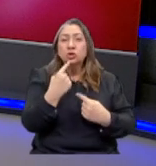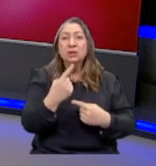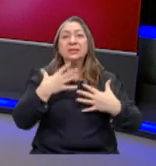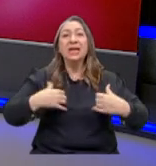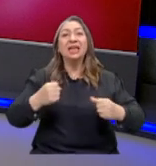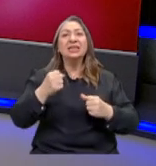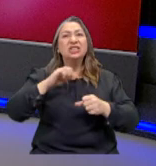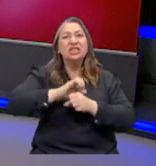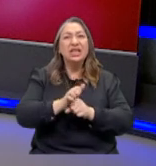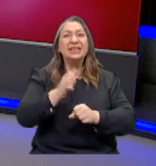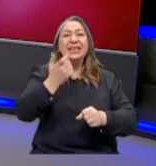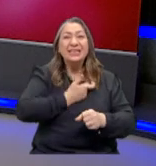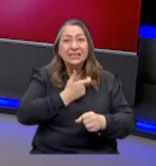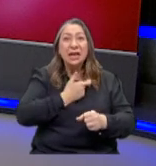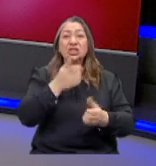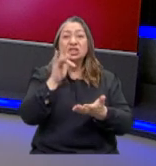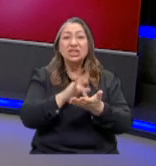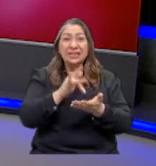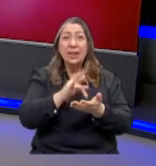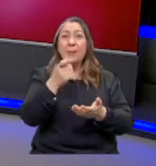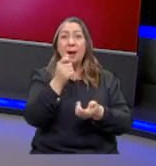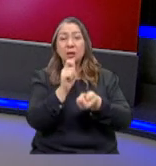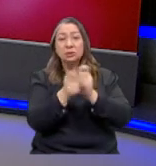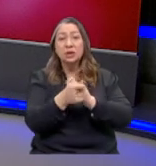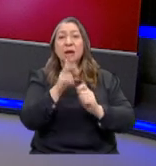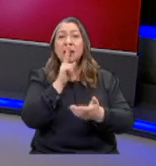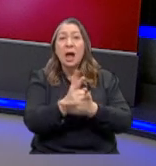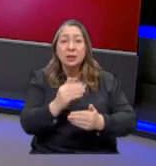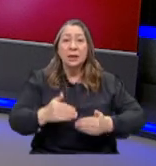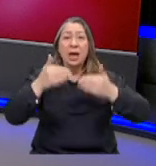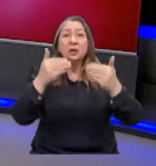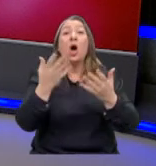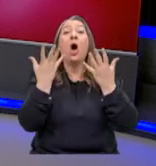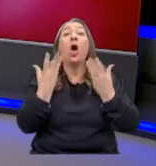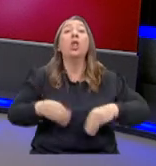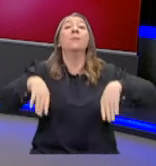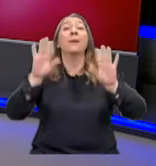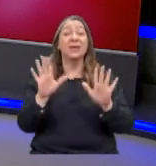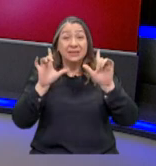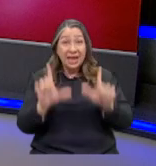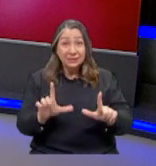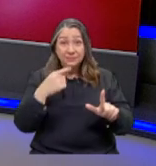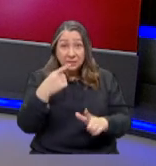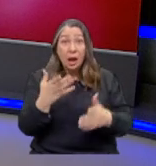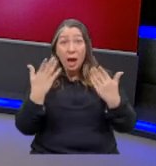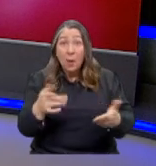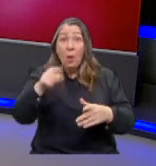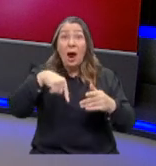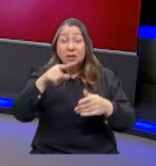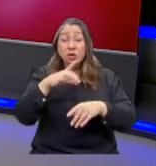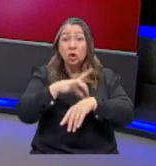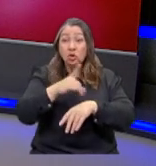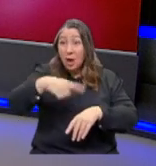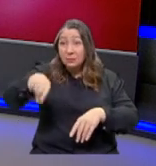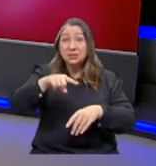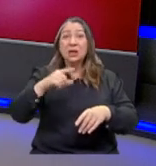şiddet yasasında cezanın paraya çevrilmesi, hükmün ertelenmesi olmamalı diye. Ha bu arada doktorlarımızın